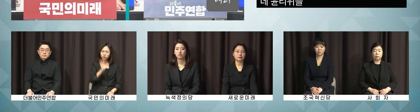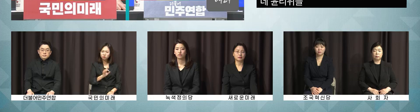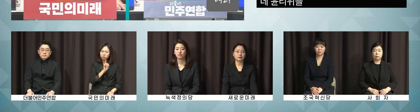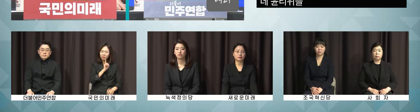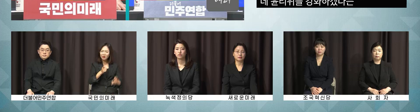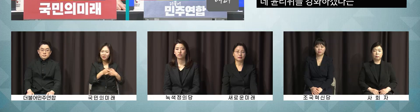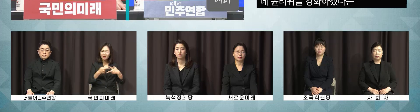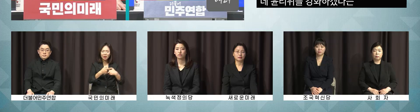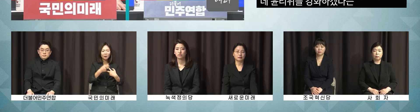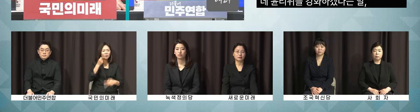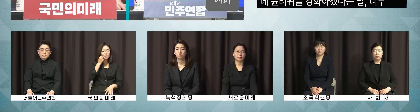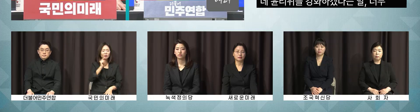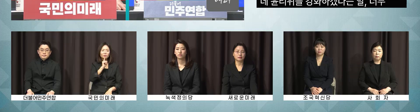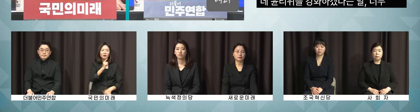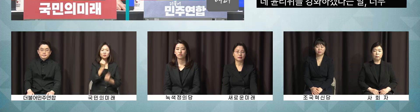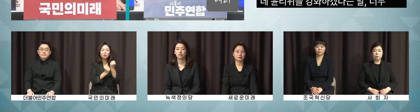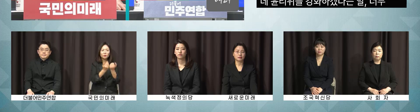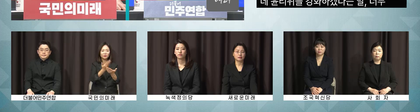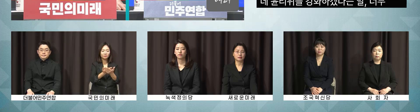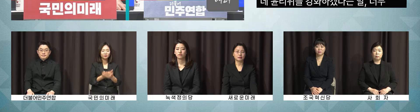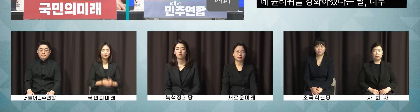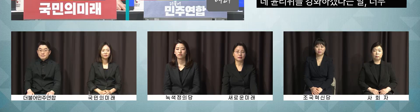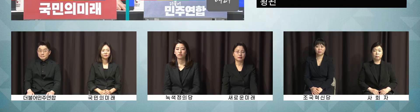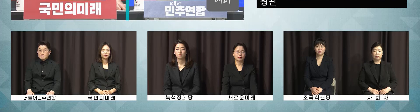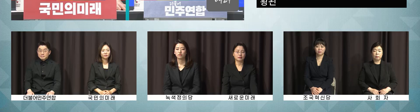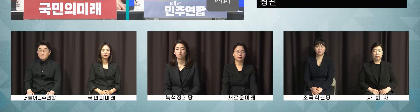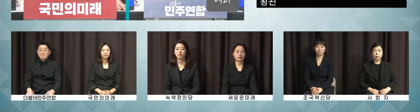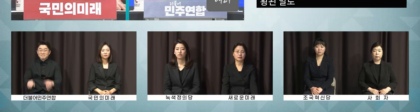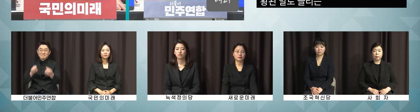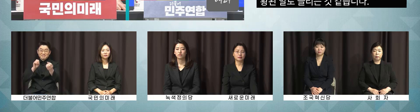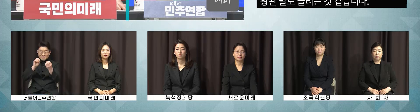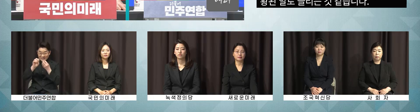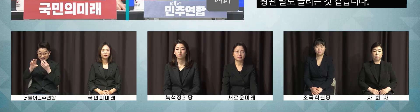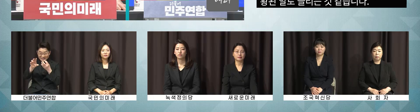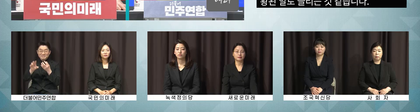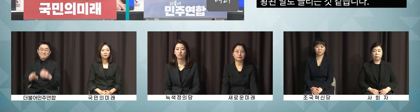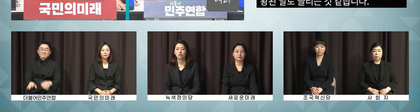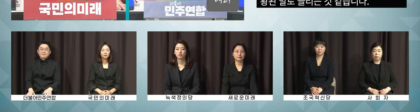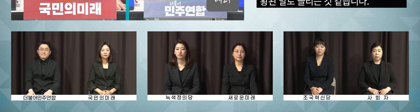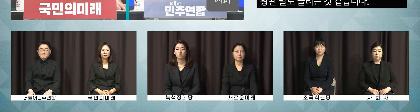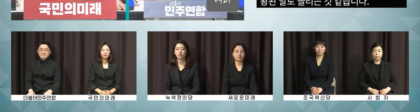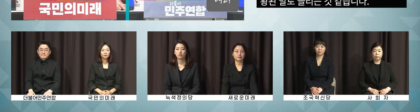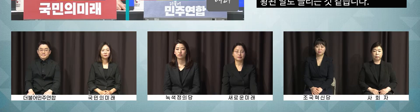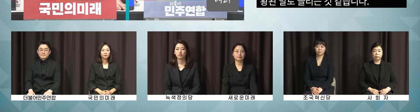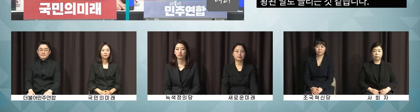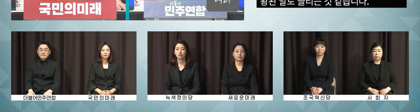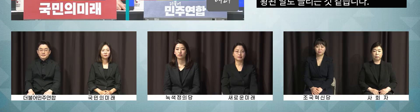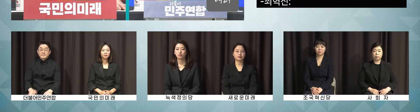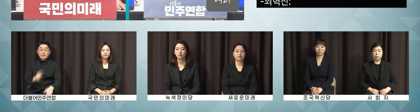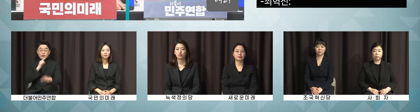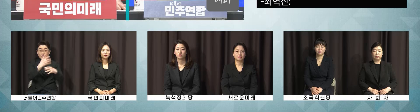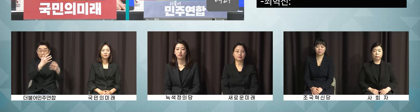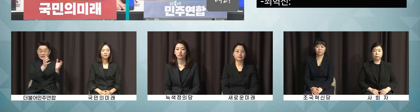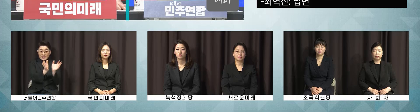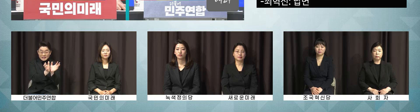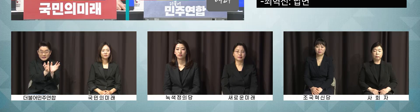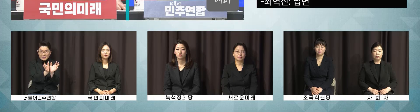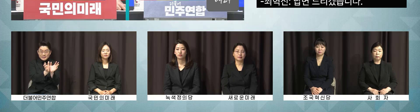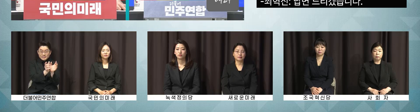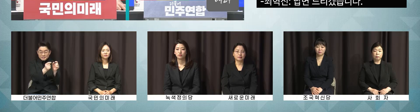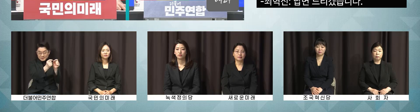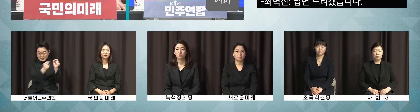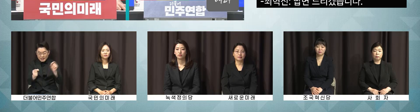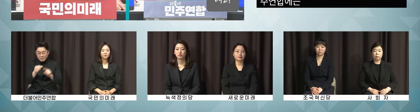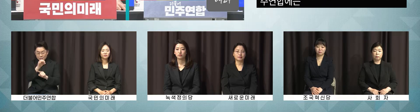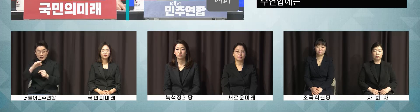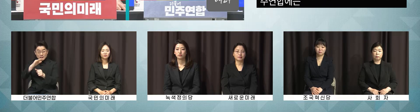말로 들리는 것 같습니다. 네, 답변 드리겠습니다. 더불어민주연합에는 더불어민주당과